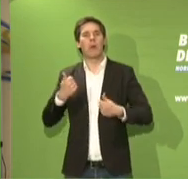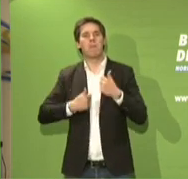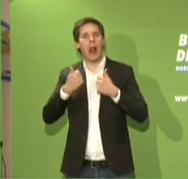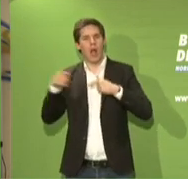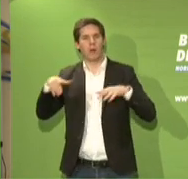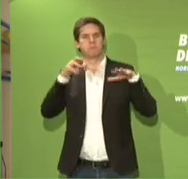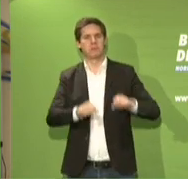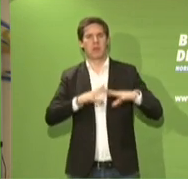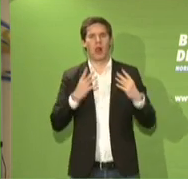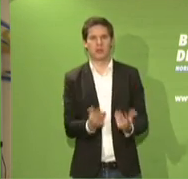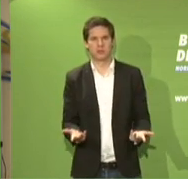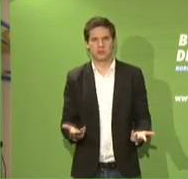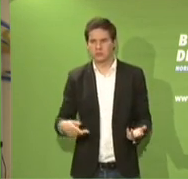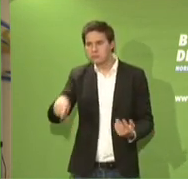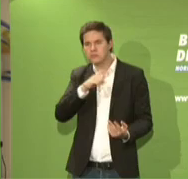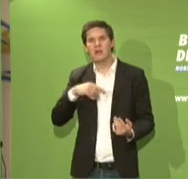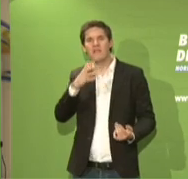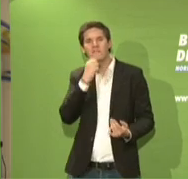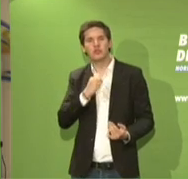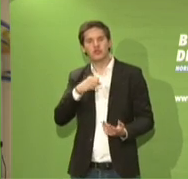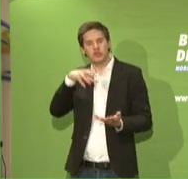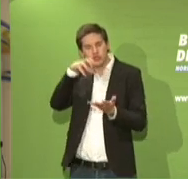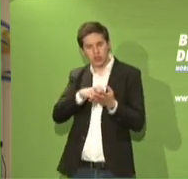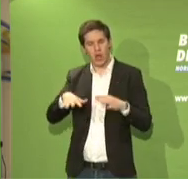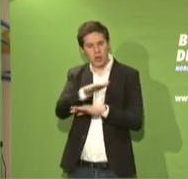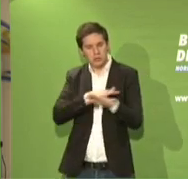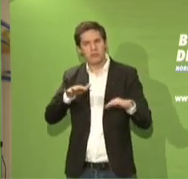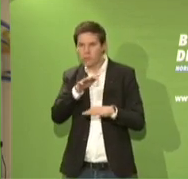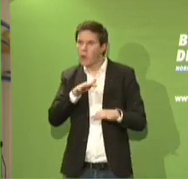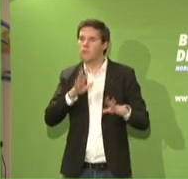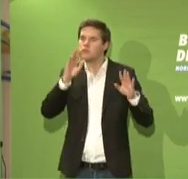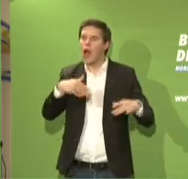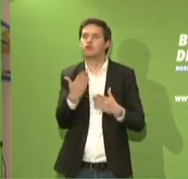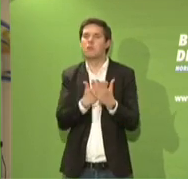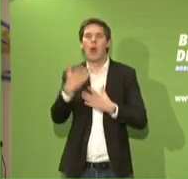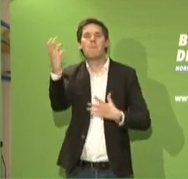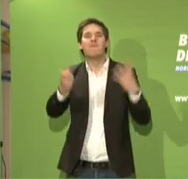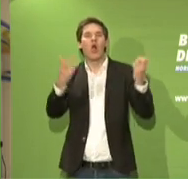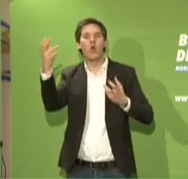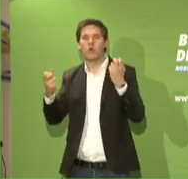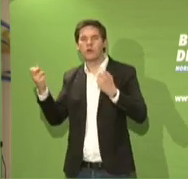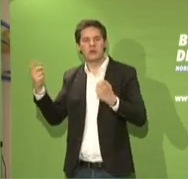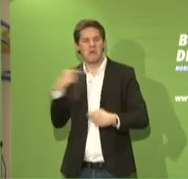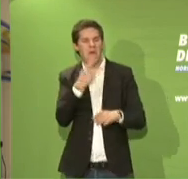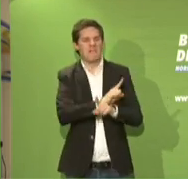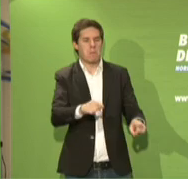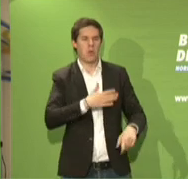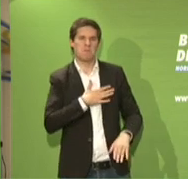Wir wollen in essbaren Städten leben, nach dem Motto Pflücken erlaubt, statt Betreten